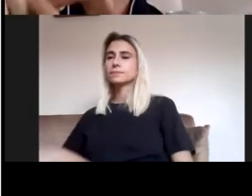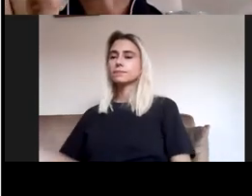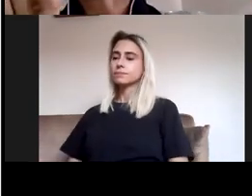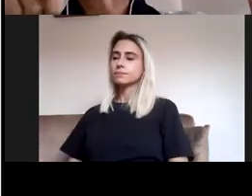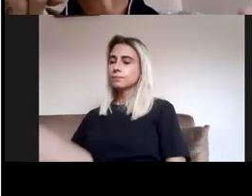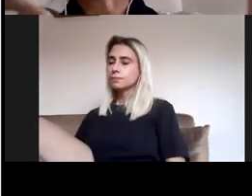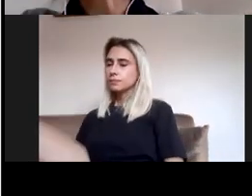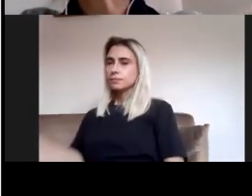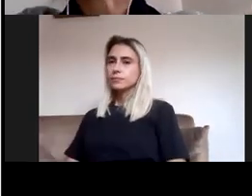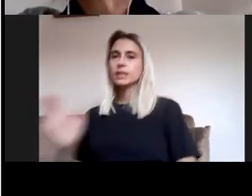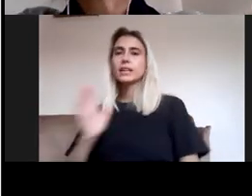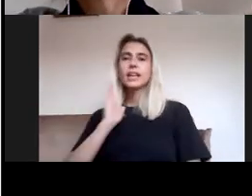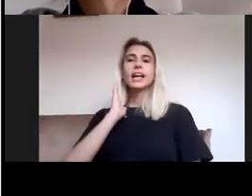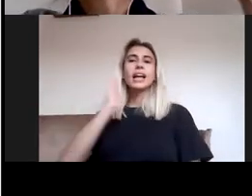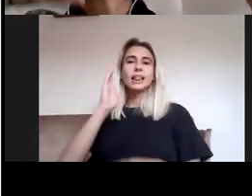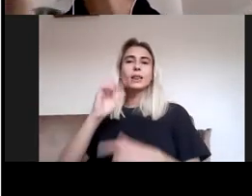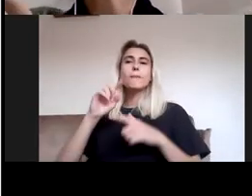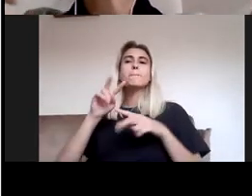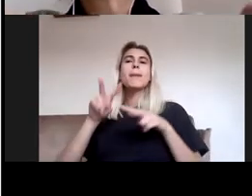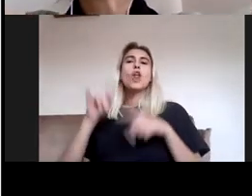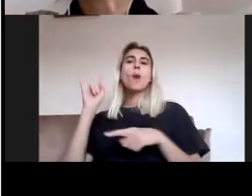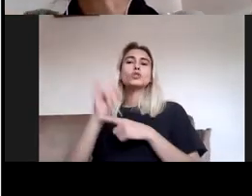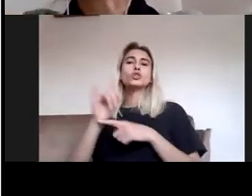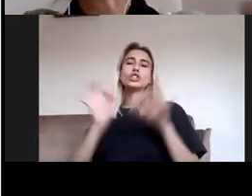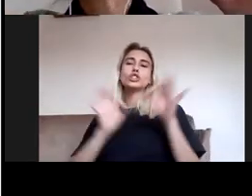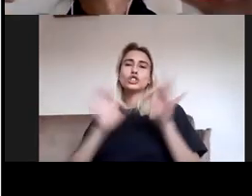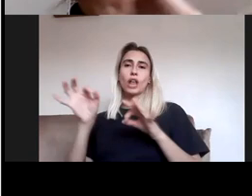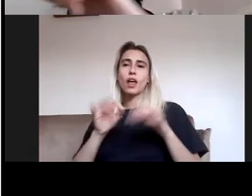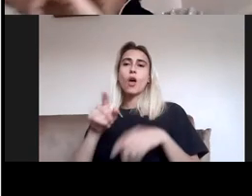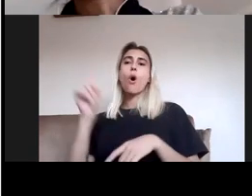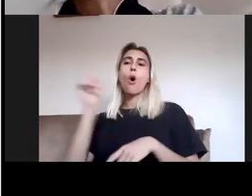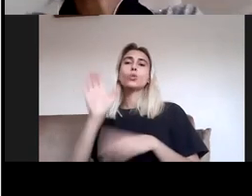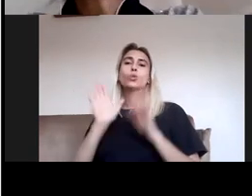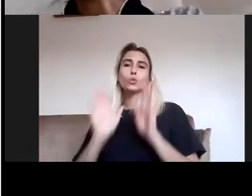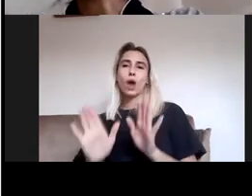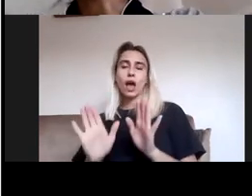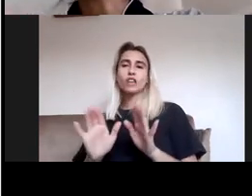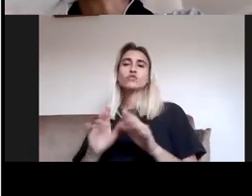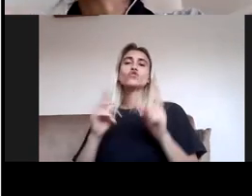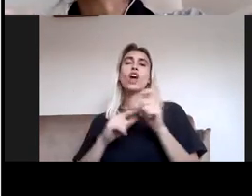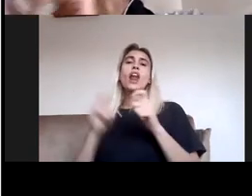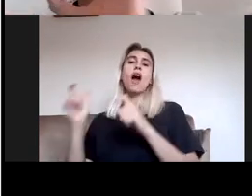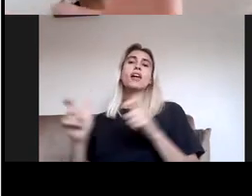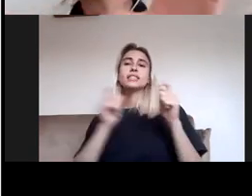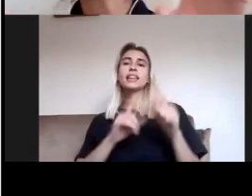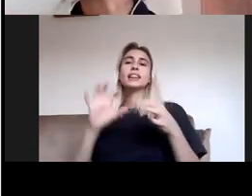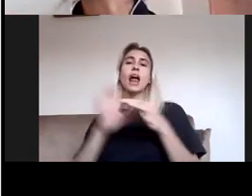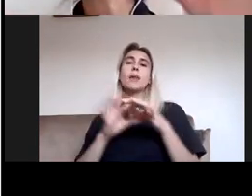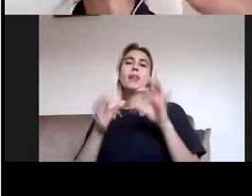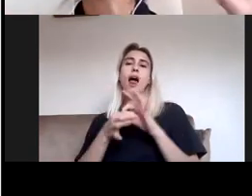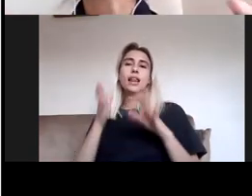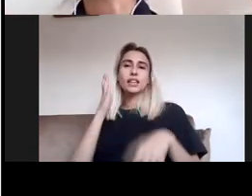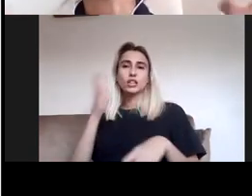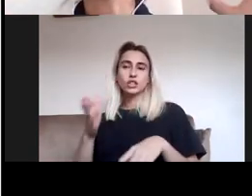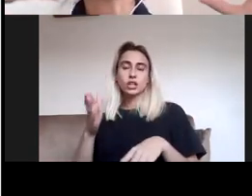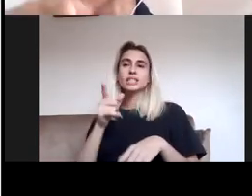metrobüsleri inceleyeceksiniz. 10 durak. Tramvayı inceleyeceksiniz. 10 durak. Şehir arası terminallere gideceksiniz. Şehir arası